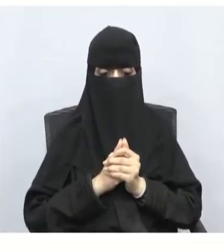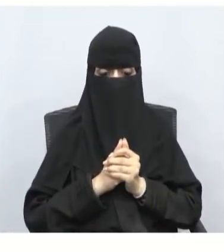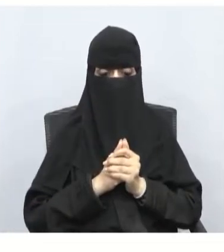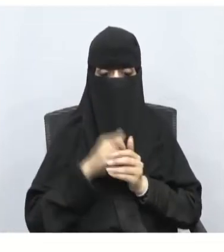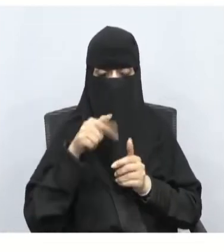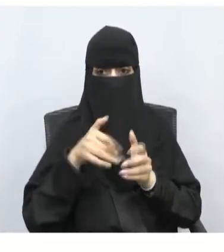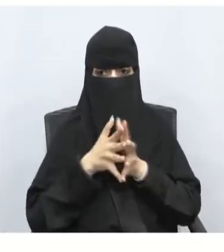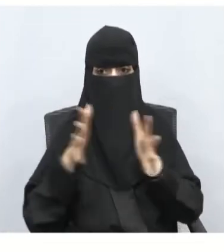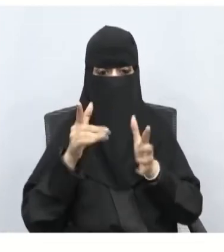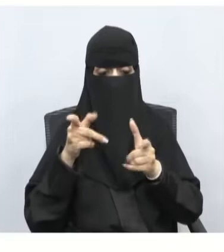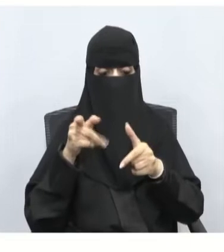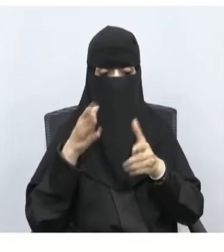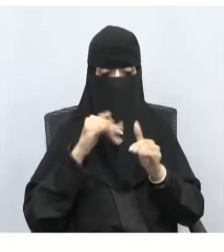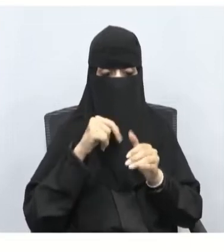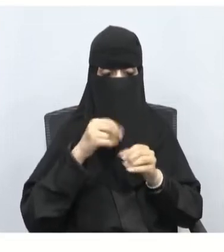أما السعة